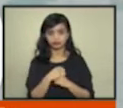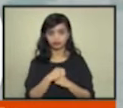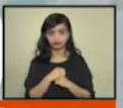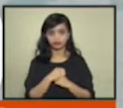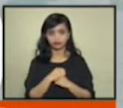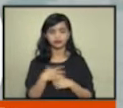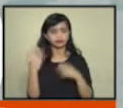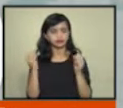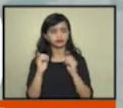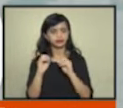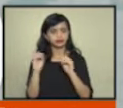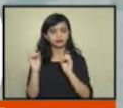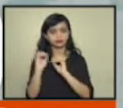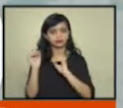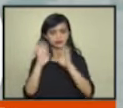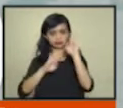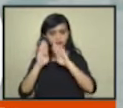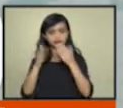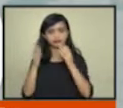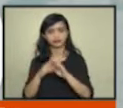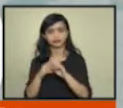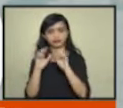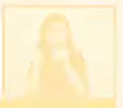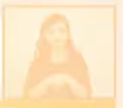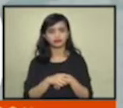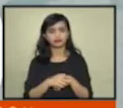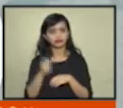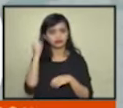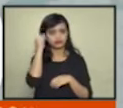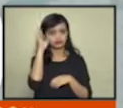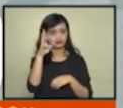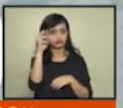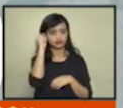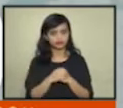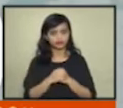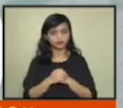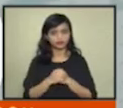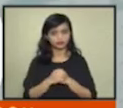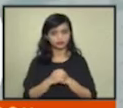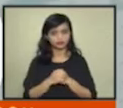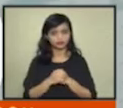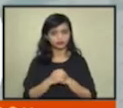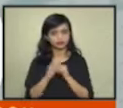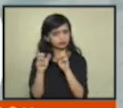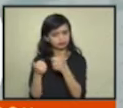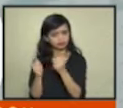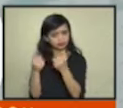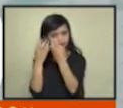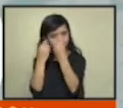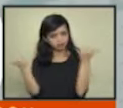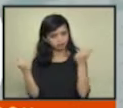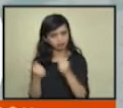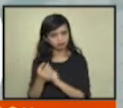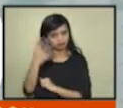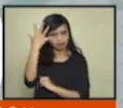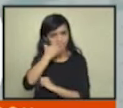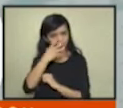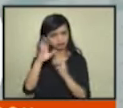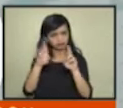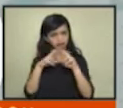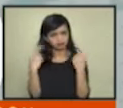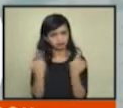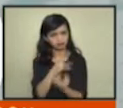amin. Walang anuman po. Kumusta lang dyan sa lahat ng mga taga-Kabatuan at Kawayan. Sir Rachito, so paano natin ma-resolve to? Galit sa mga kamag-anak